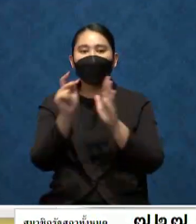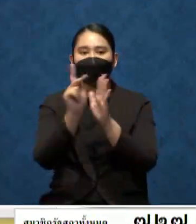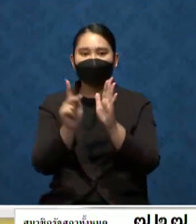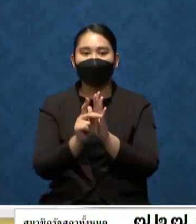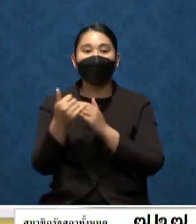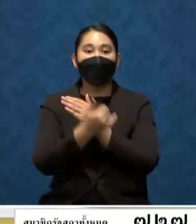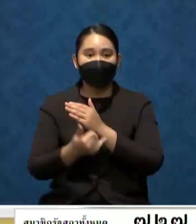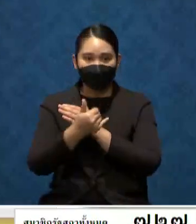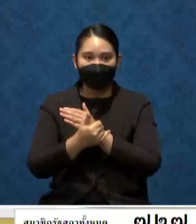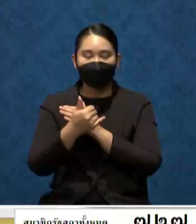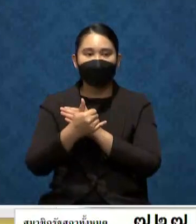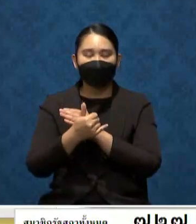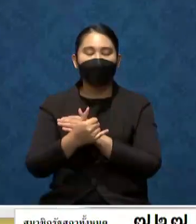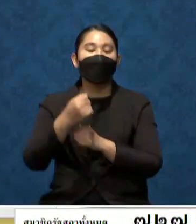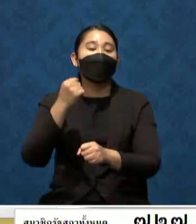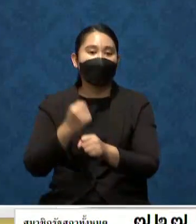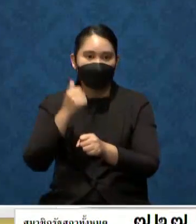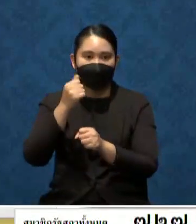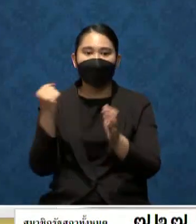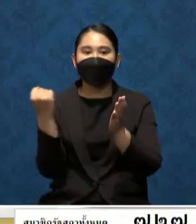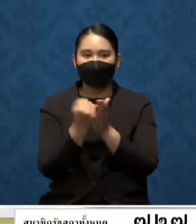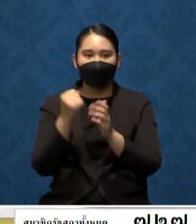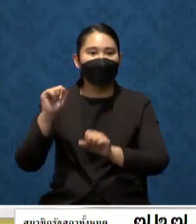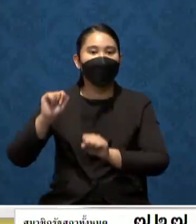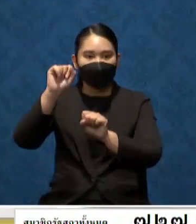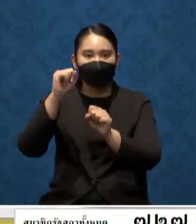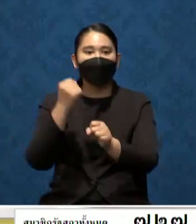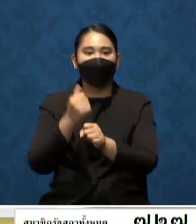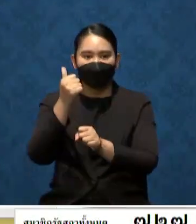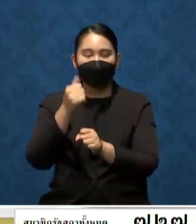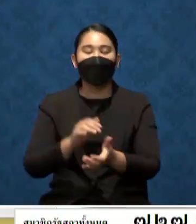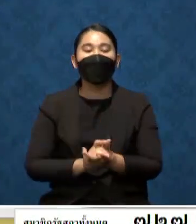ทศมีผลทันทีนะครับโดยไม่ต้องมีกฎหมายรองรับครับขอบคุณครับ